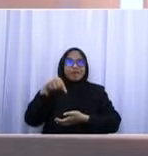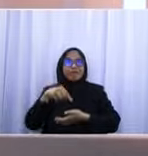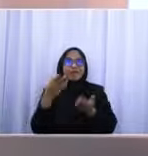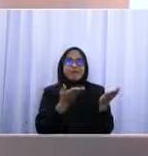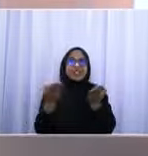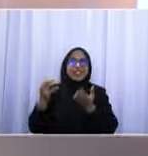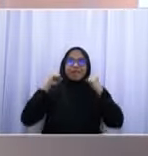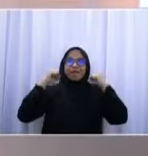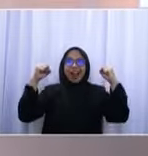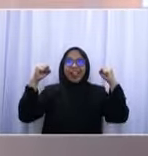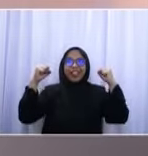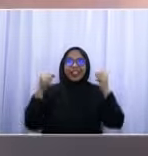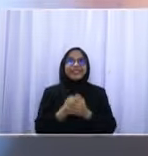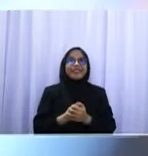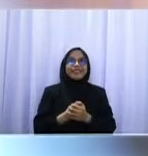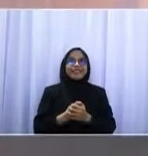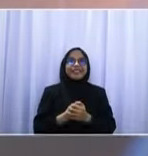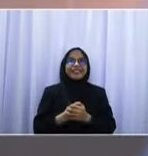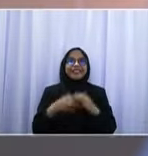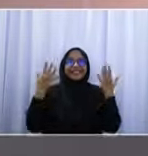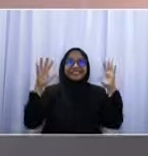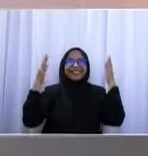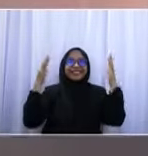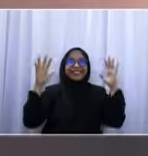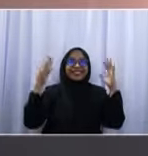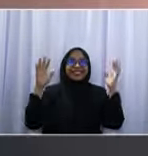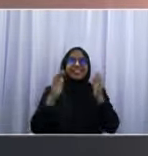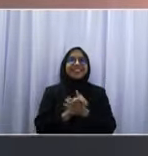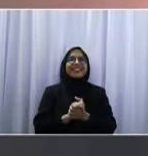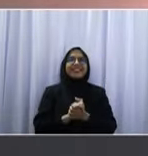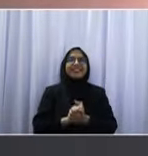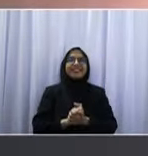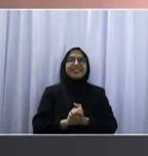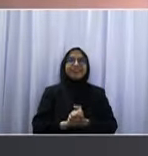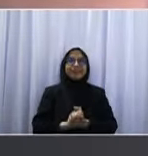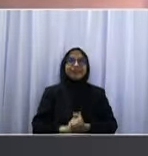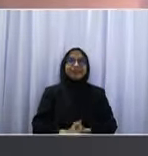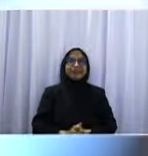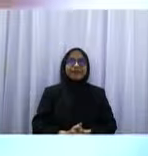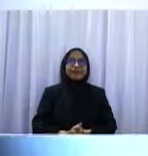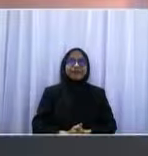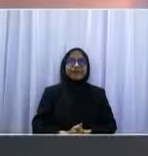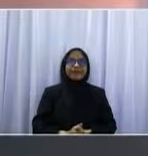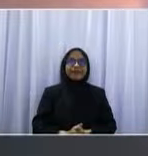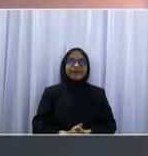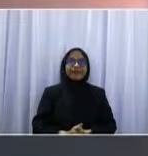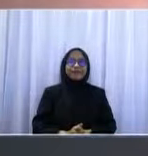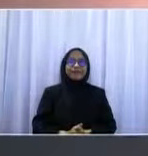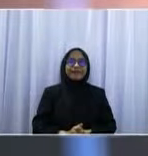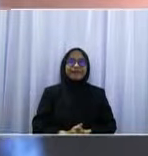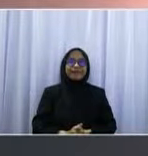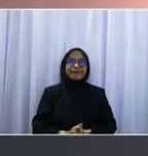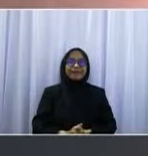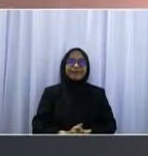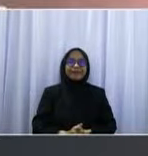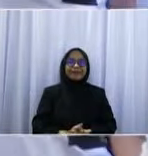nanti ke Kalimantan, perputaran ekonomi dan pergerakannya akan lebih bergerak ke timur. Artinya Jawa Timur akan memerankan permainan yang sangat memang sentral. Memang